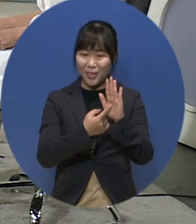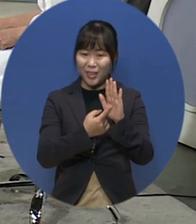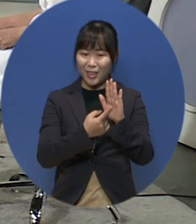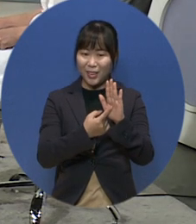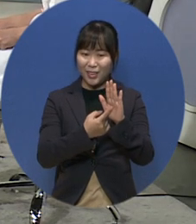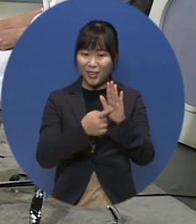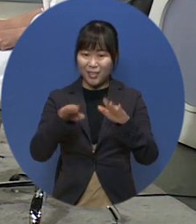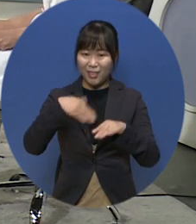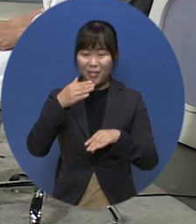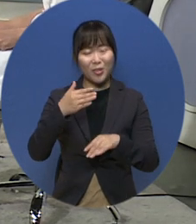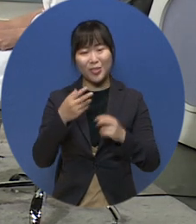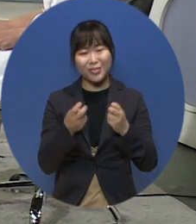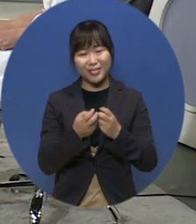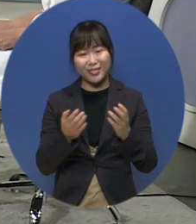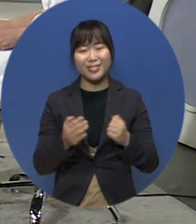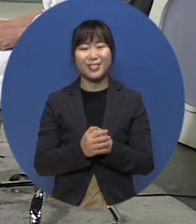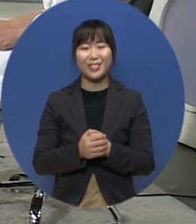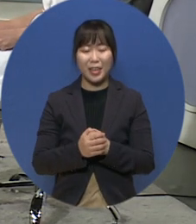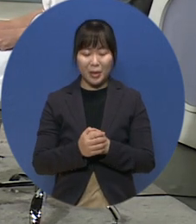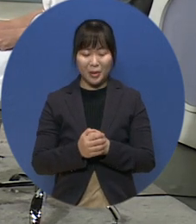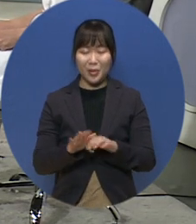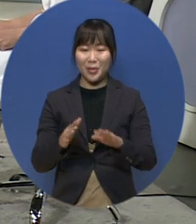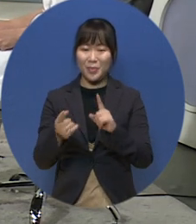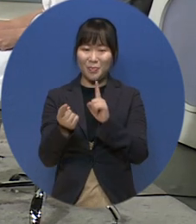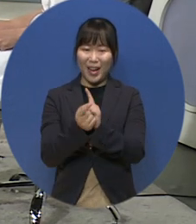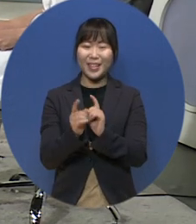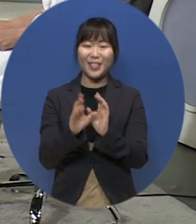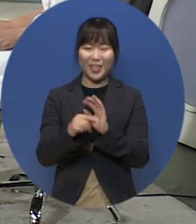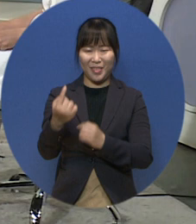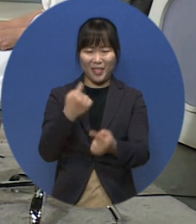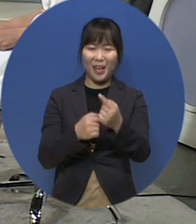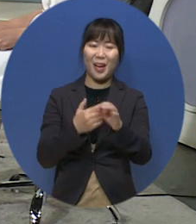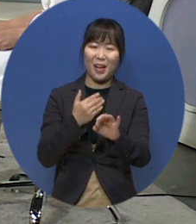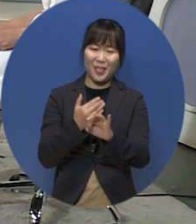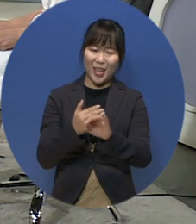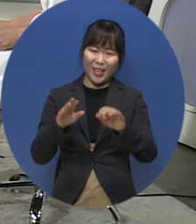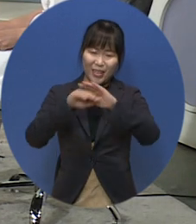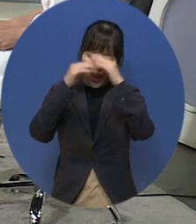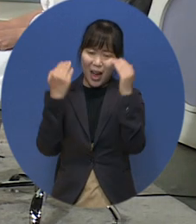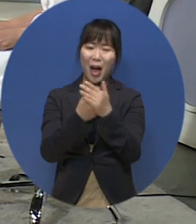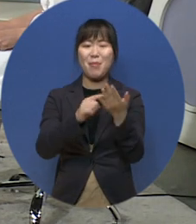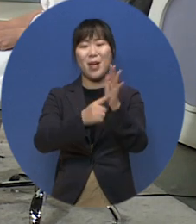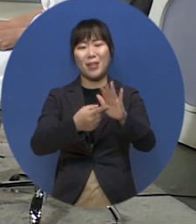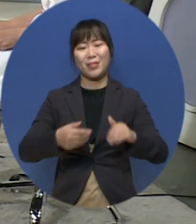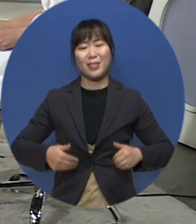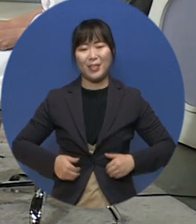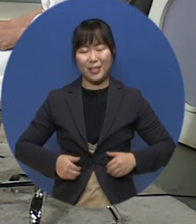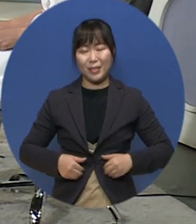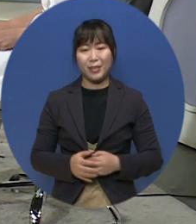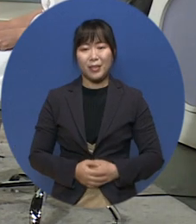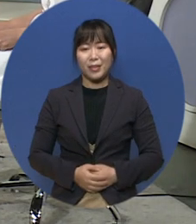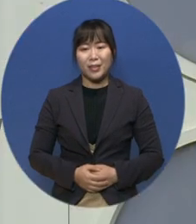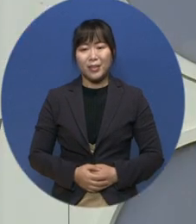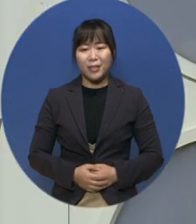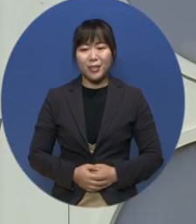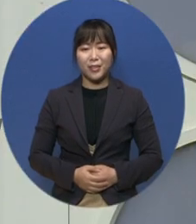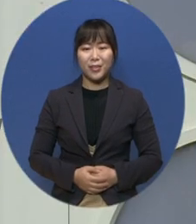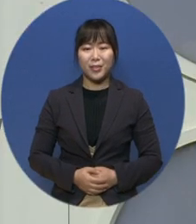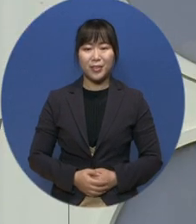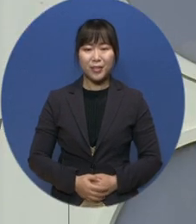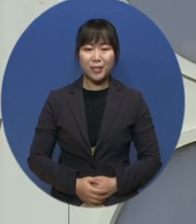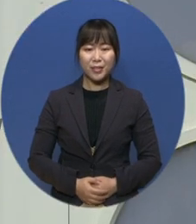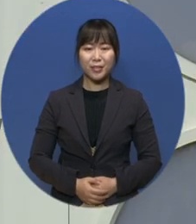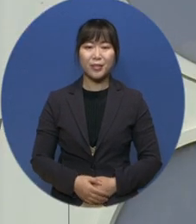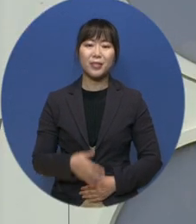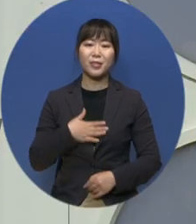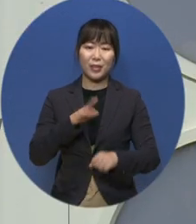다음에 할 게 없는데요. 이거 만남 시간에 들어오시면은 다 밝혀야 해. 예, 저 같은 경우는